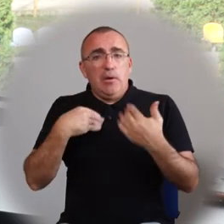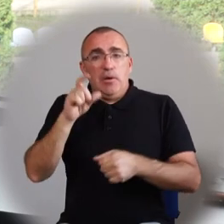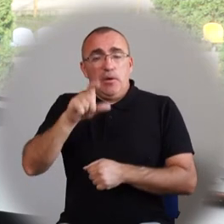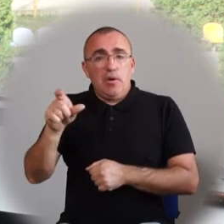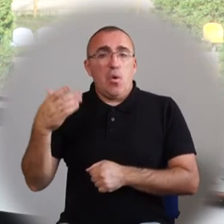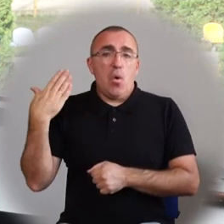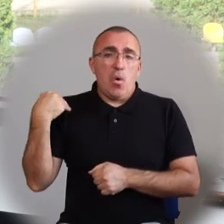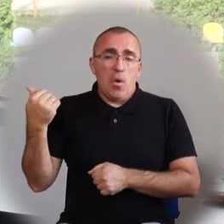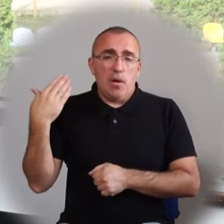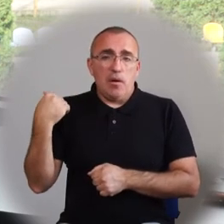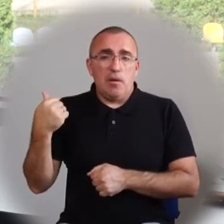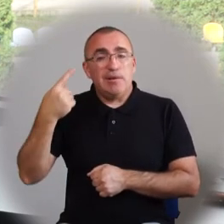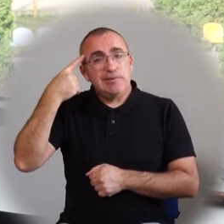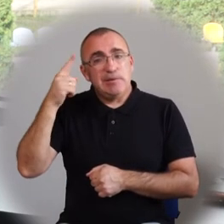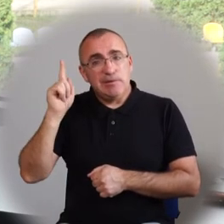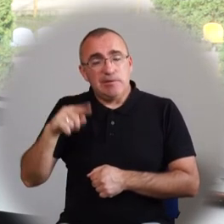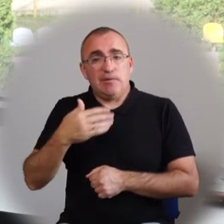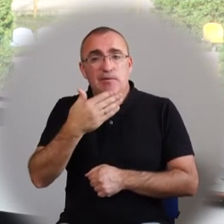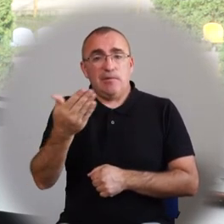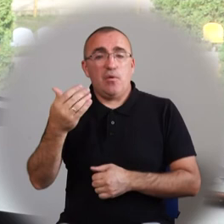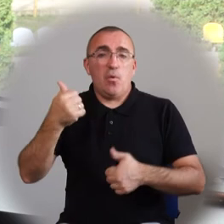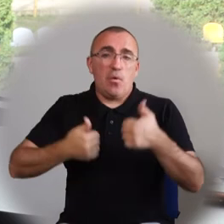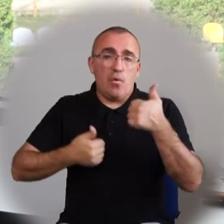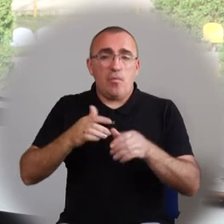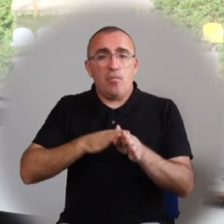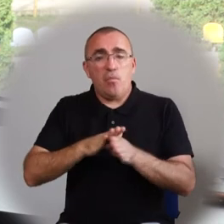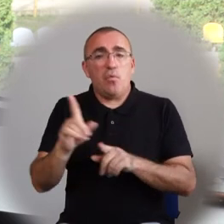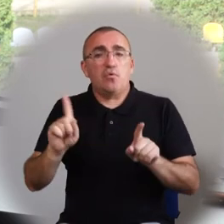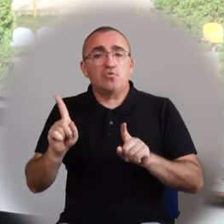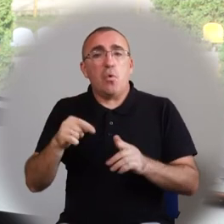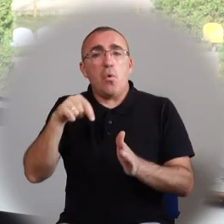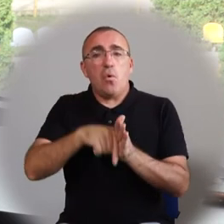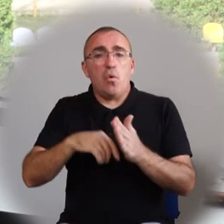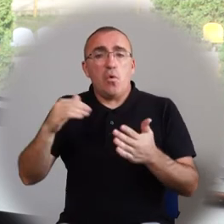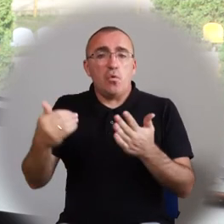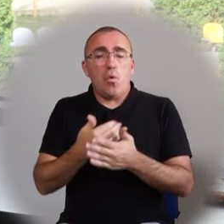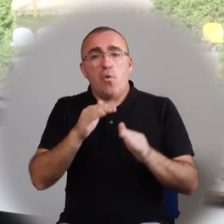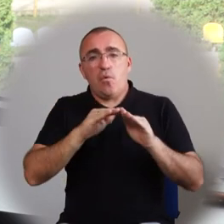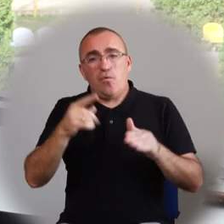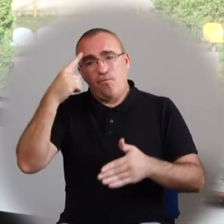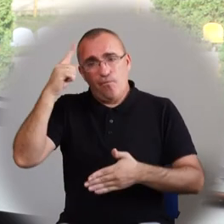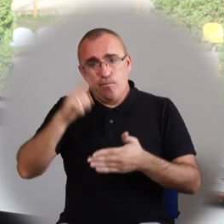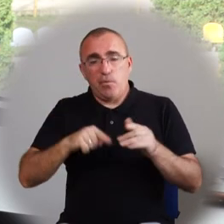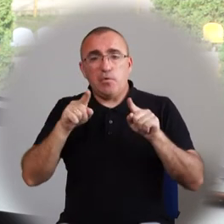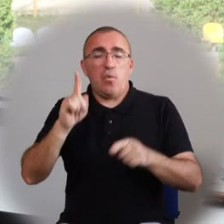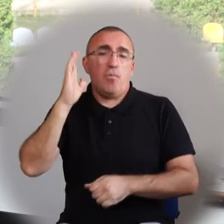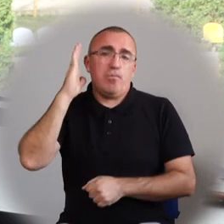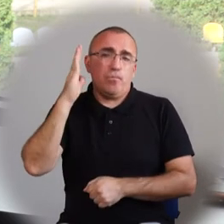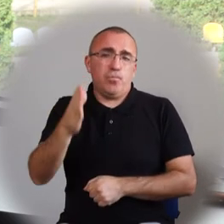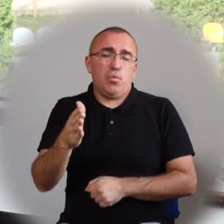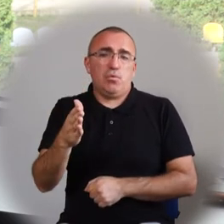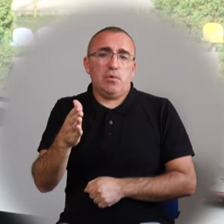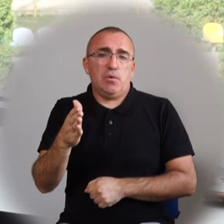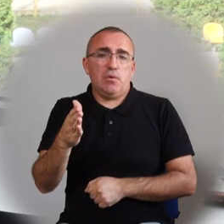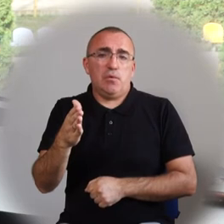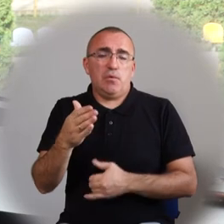проводячи спілкування з мешканцями Олександрії, дізнавалися і бачили ті конкурси, які проведені, що означає новий рівень. Я впевнений про